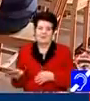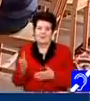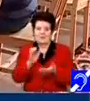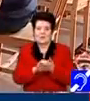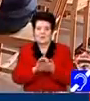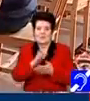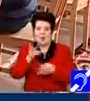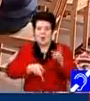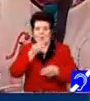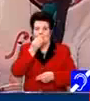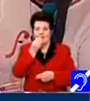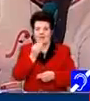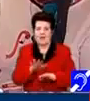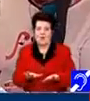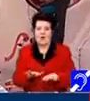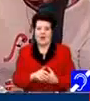cunoască bucătăria locală.